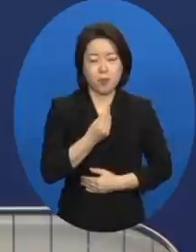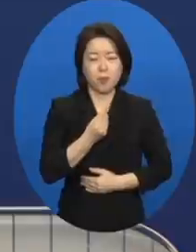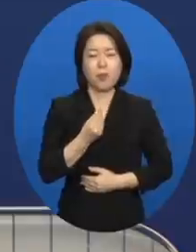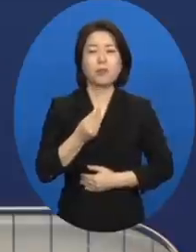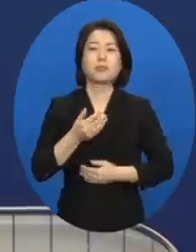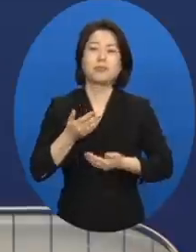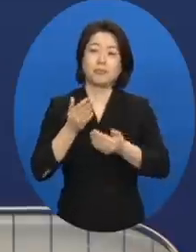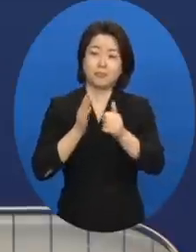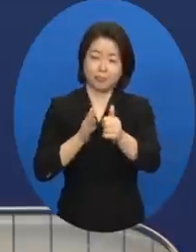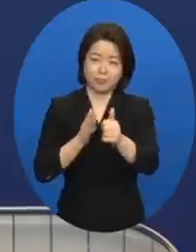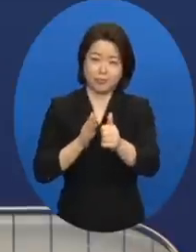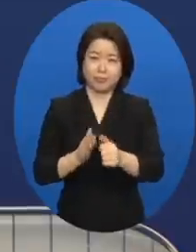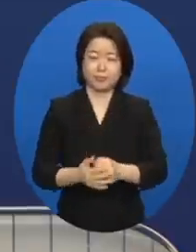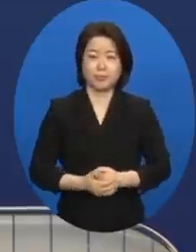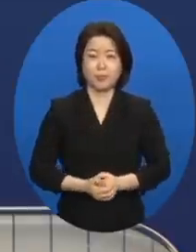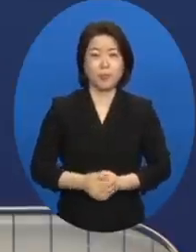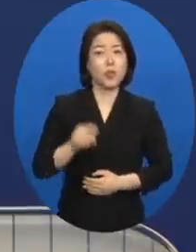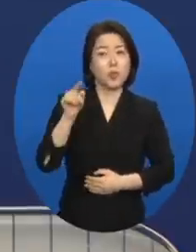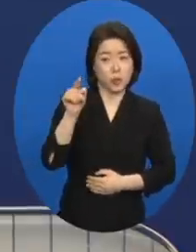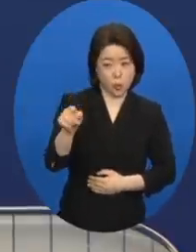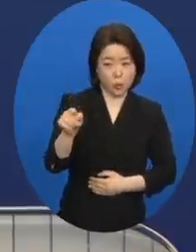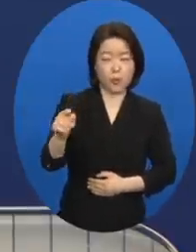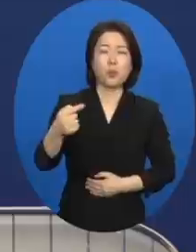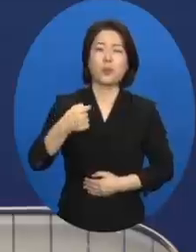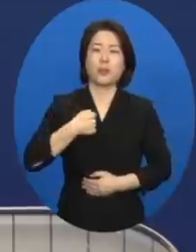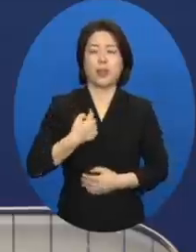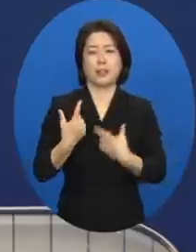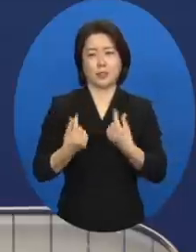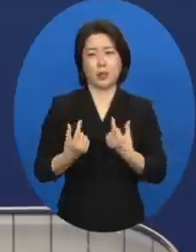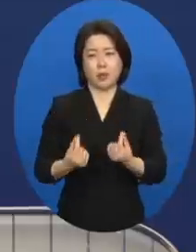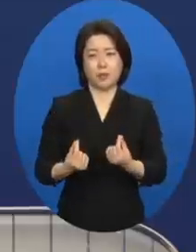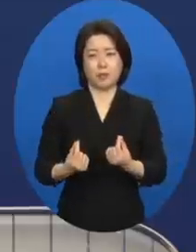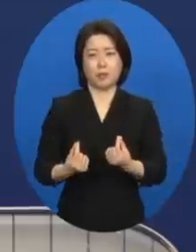행복하렴. 너도 나처럼.